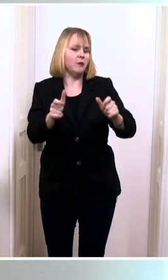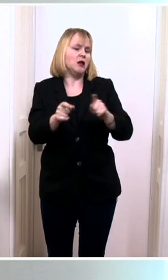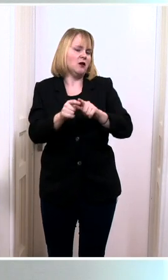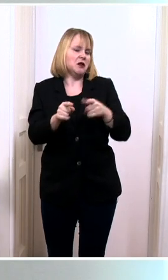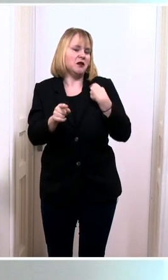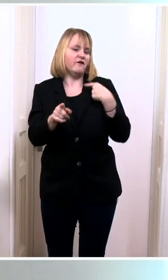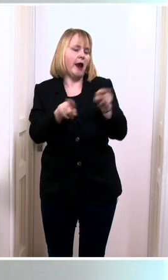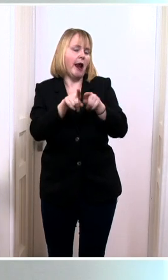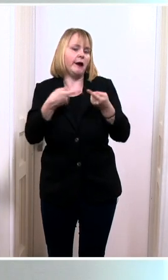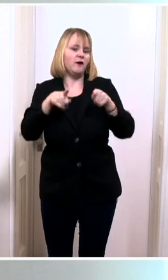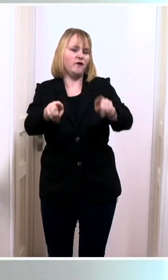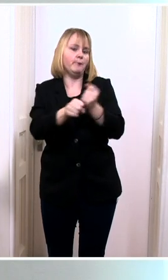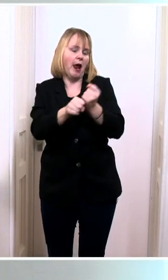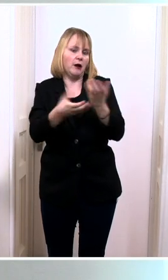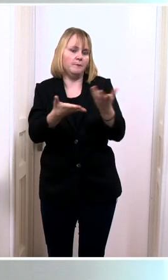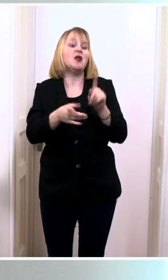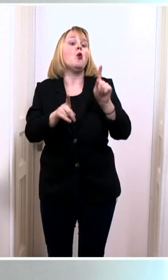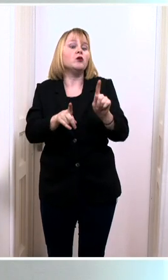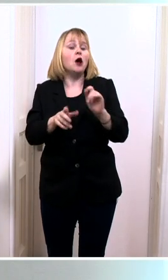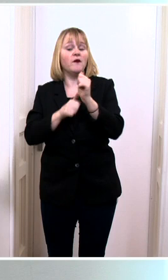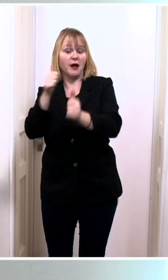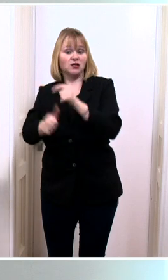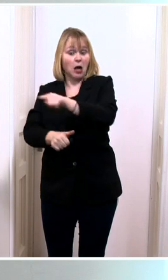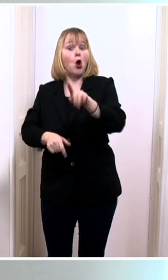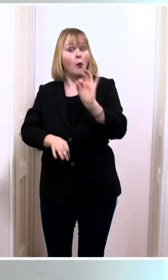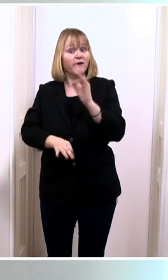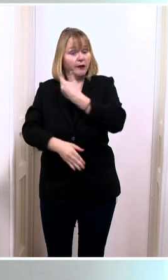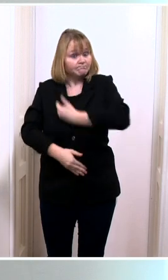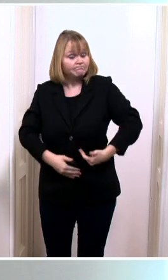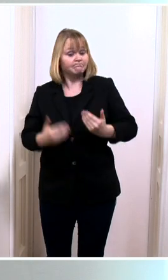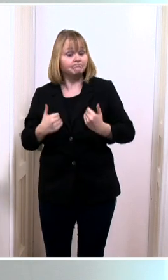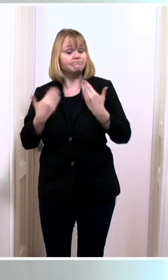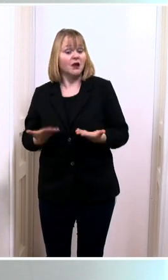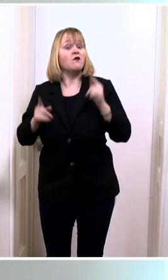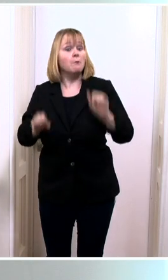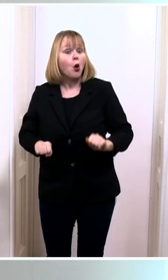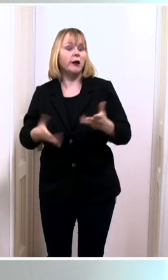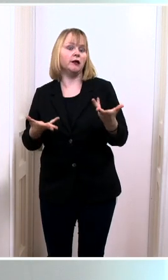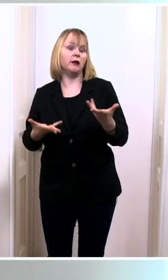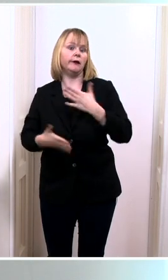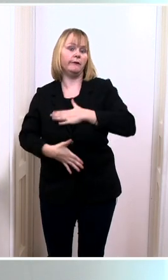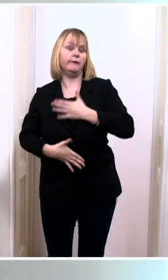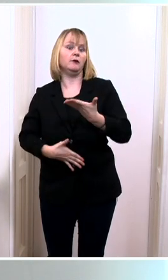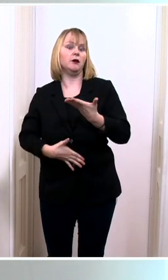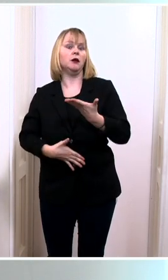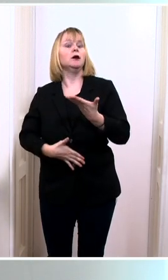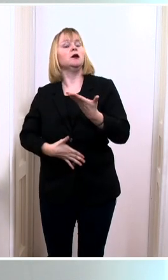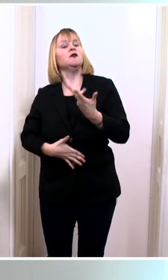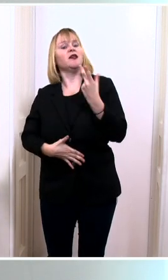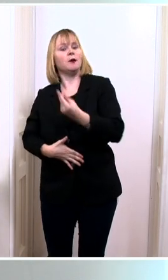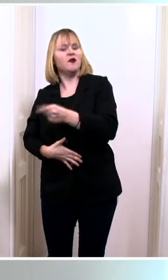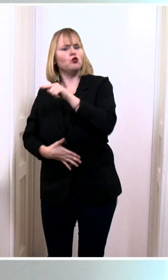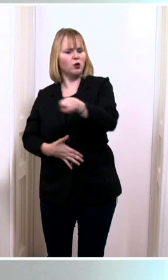auch beim Personal müssen wir jetzt die Impfwilligkeit feststellen. Da geht es weniger um die Impffähigkeit, weil die Personen in der Regel relativ gesund